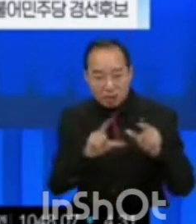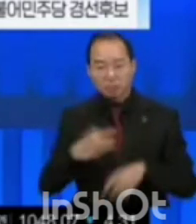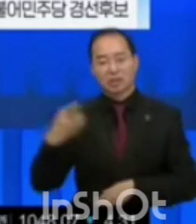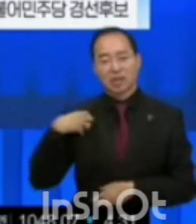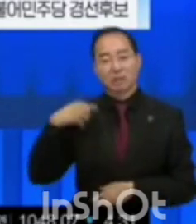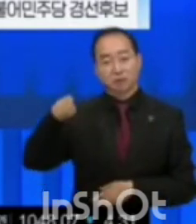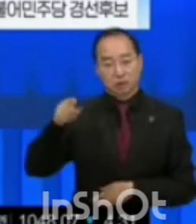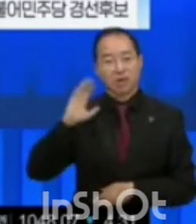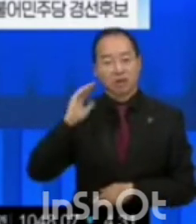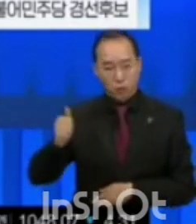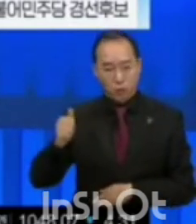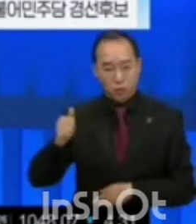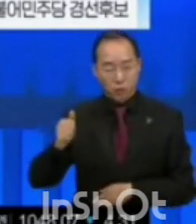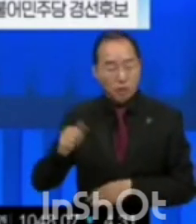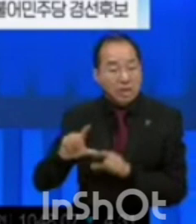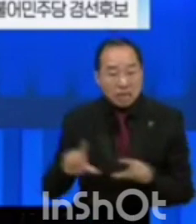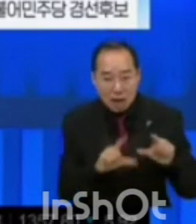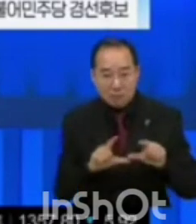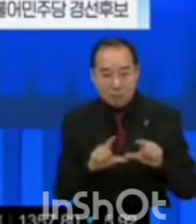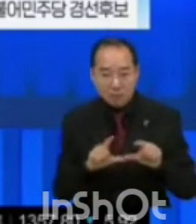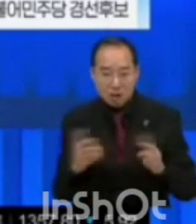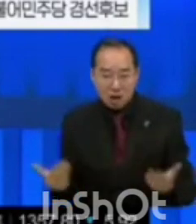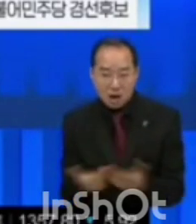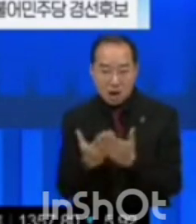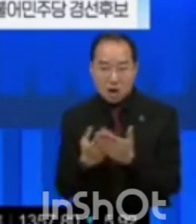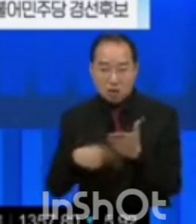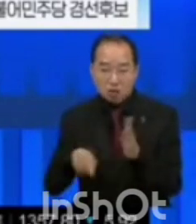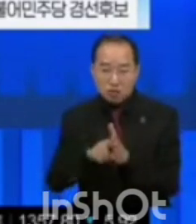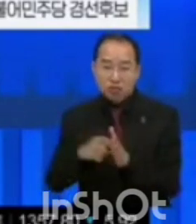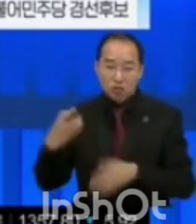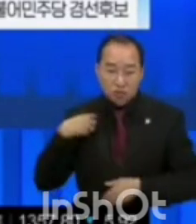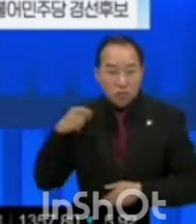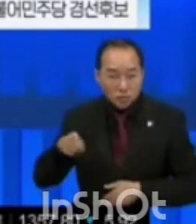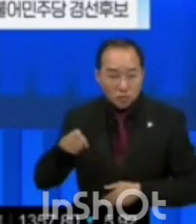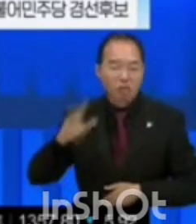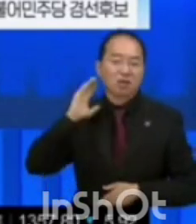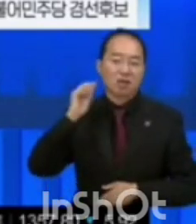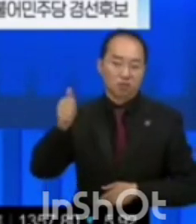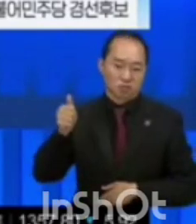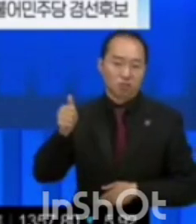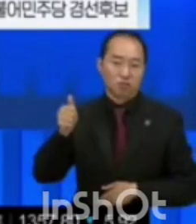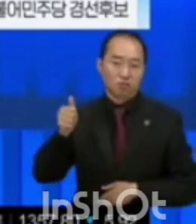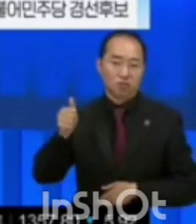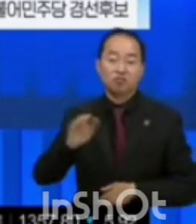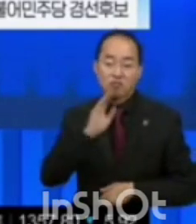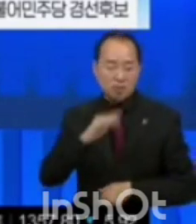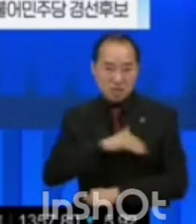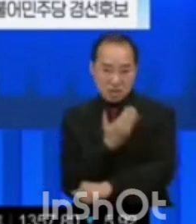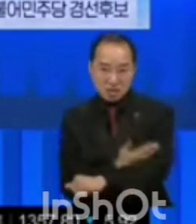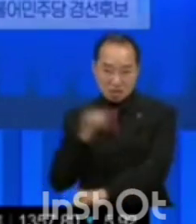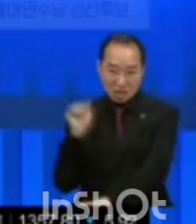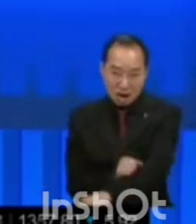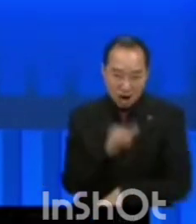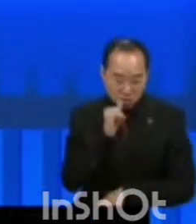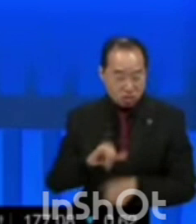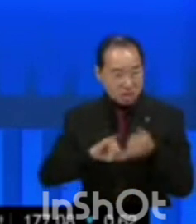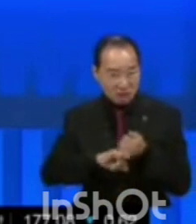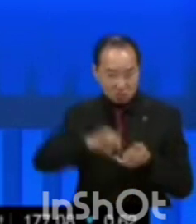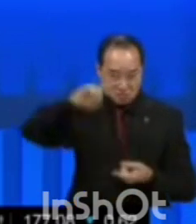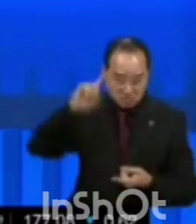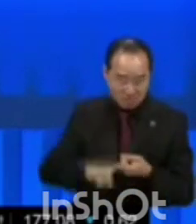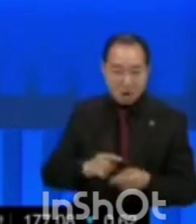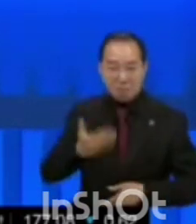민생을 개혁하는, 더 나은 삶을 만드는, 국가가 발전하게 하는 중요한 역할을 하기 때문에 정말로 실력 있고 약속을 잘